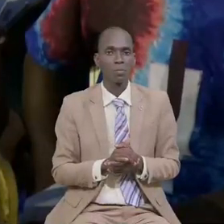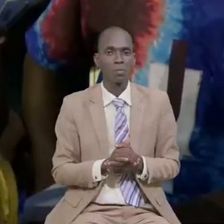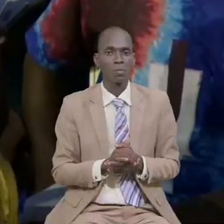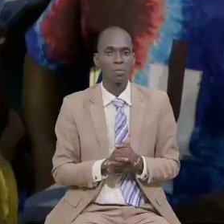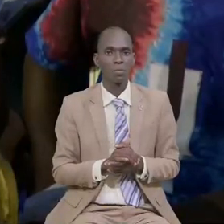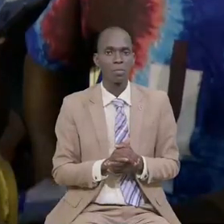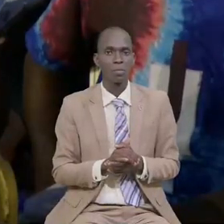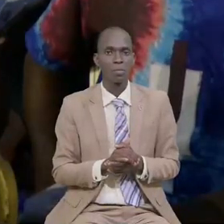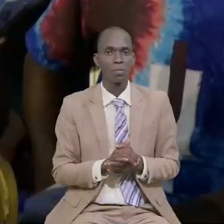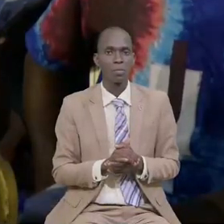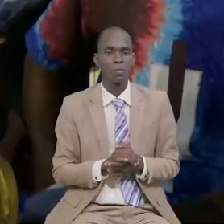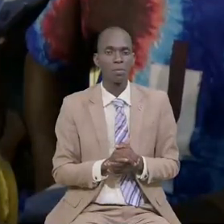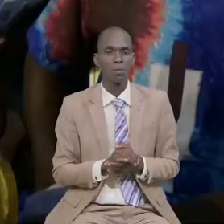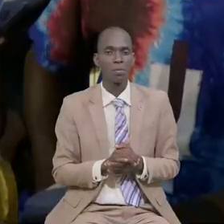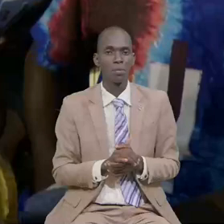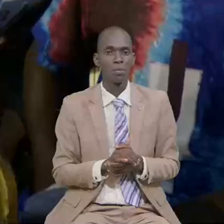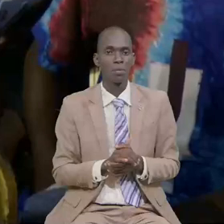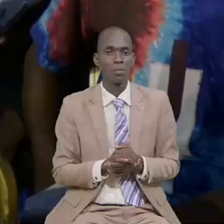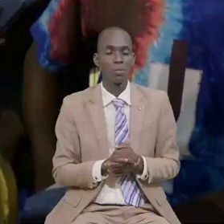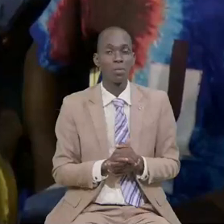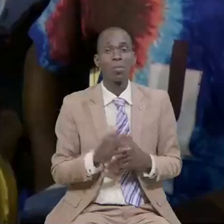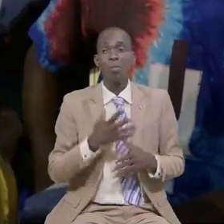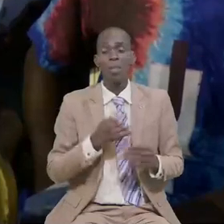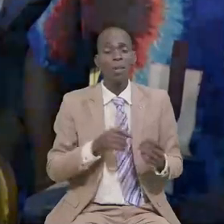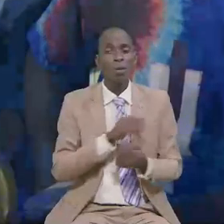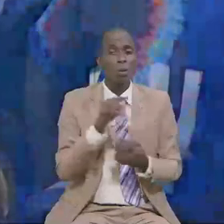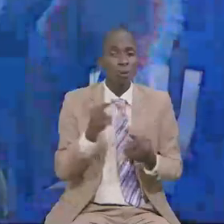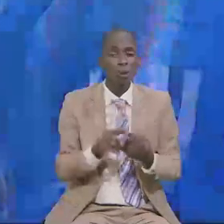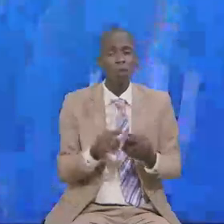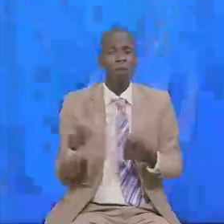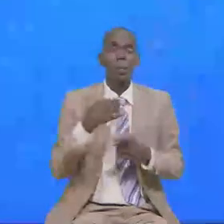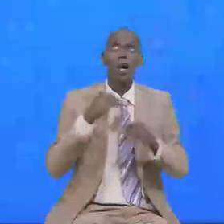doivent obtenir, recevoir le miracle.